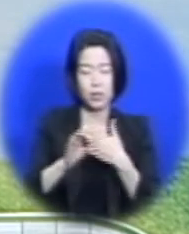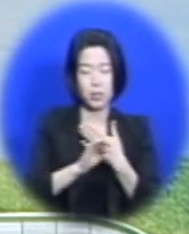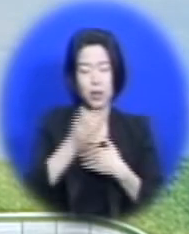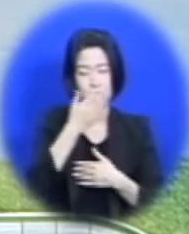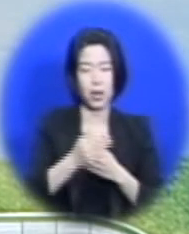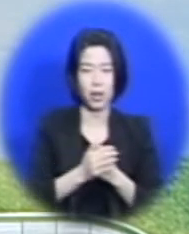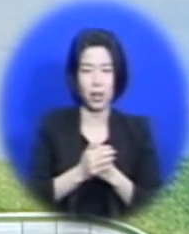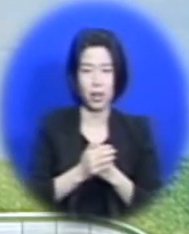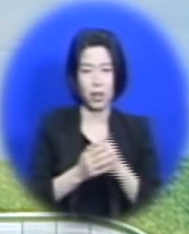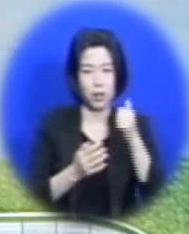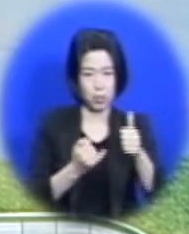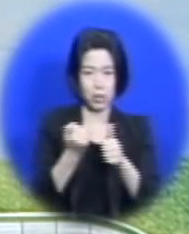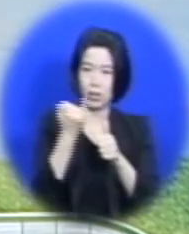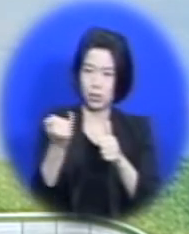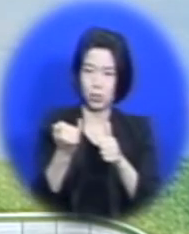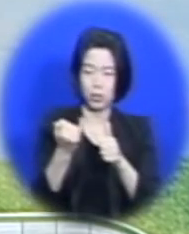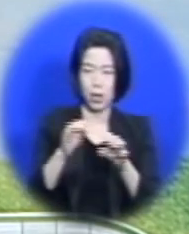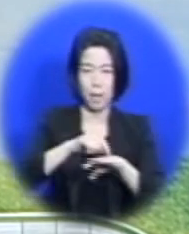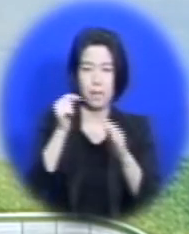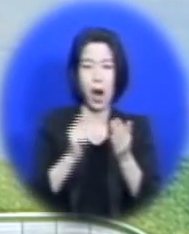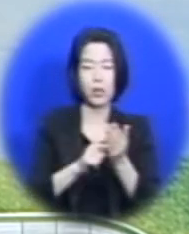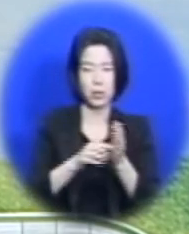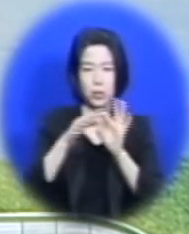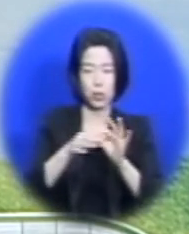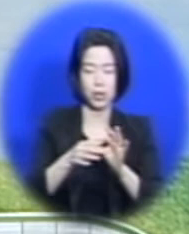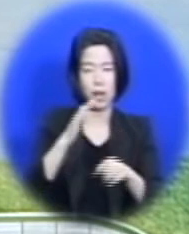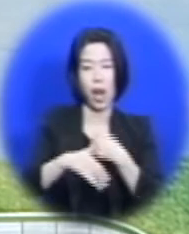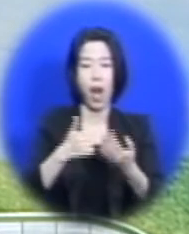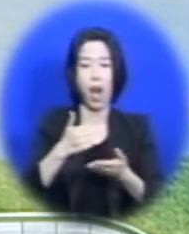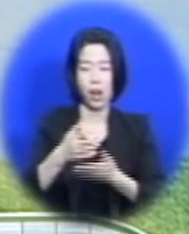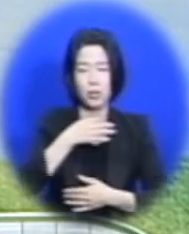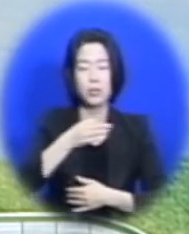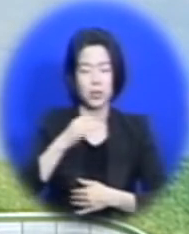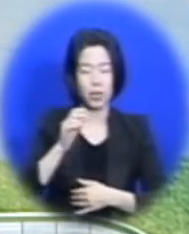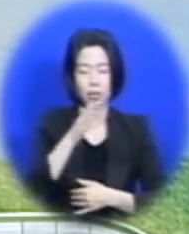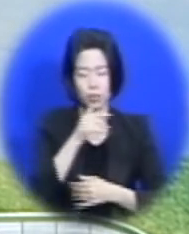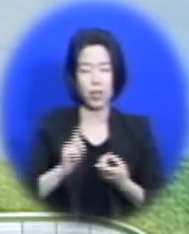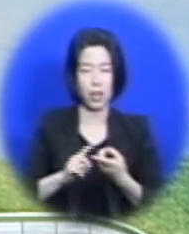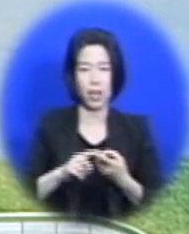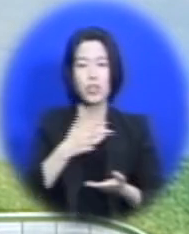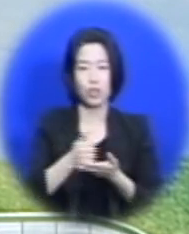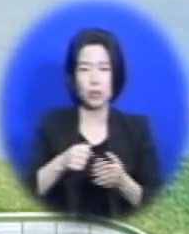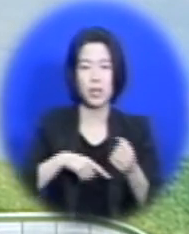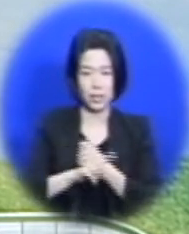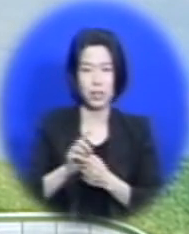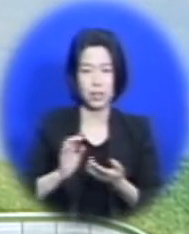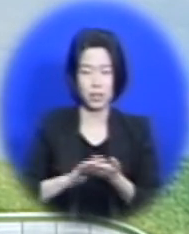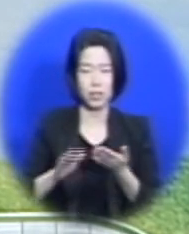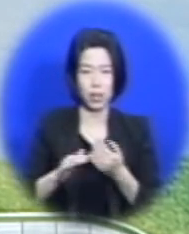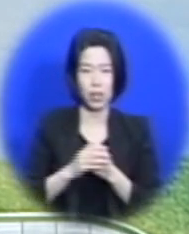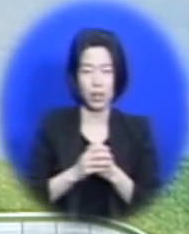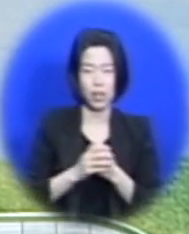목사님과 사모님이 마음이 서로 통하니 하나님의 음성이구나. 주님의 뜻이구나.